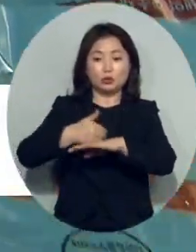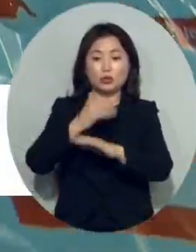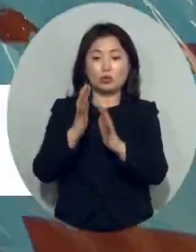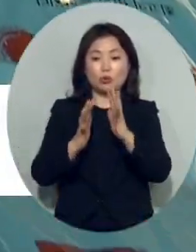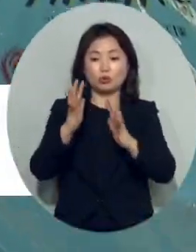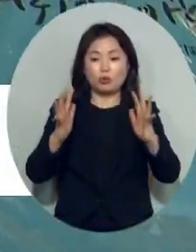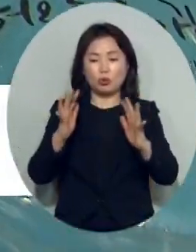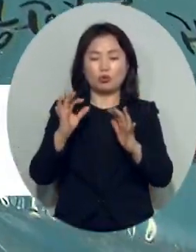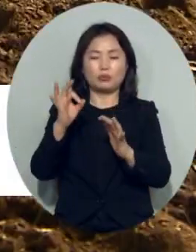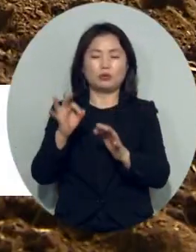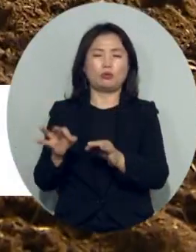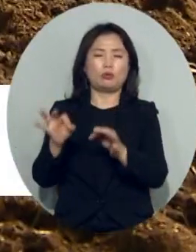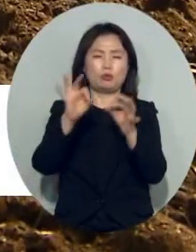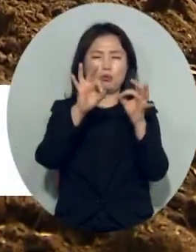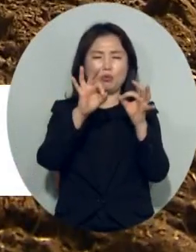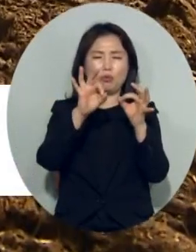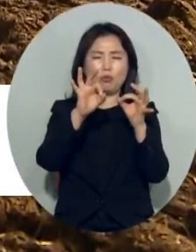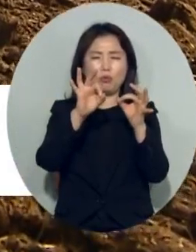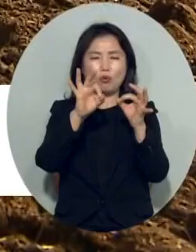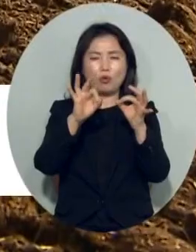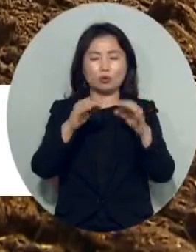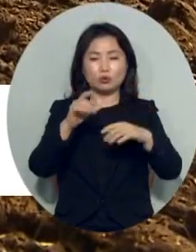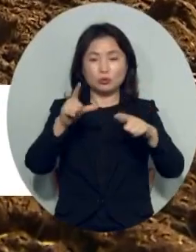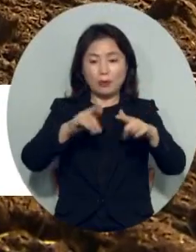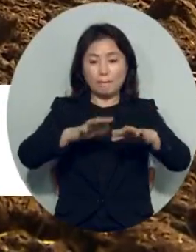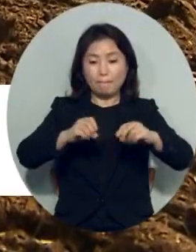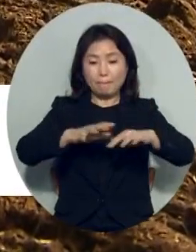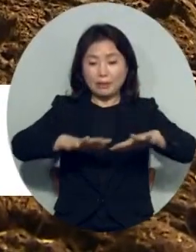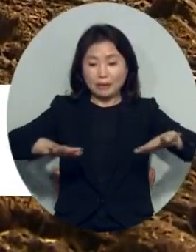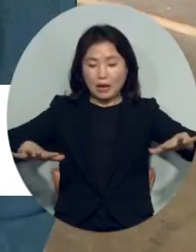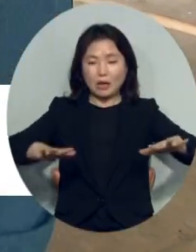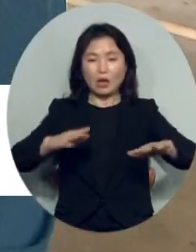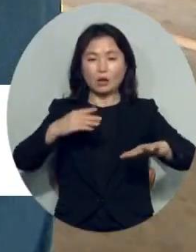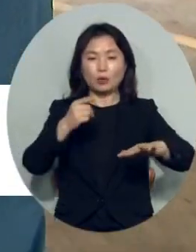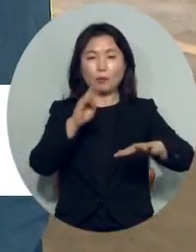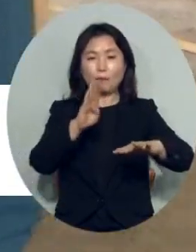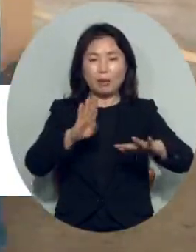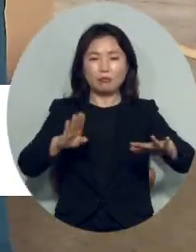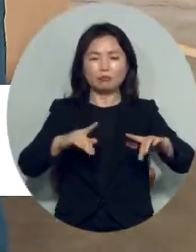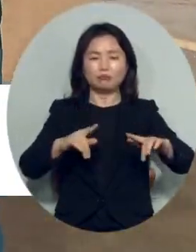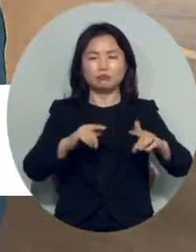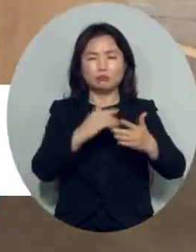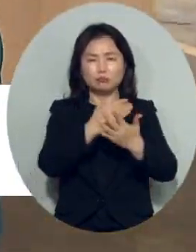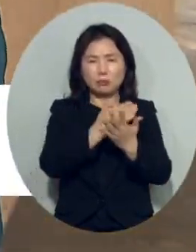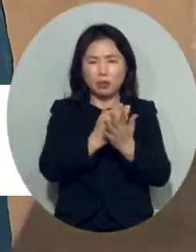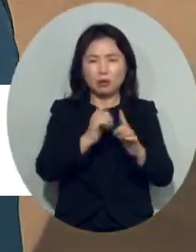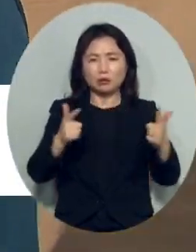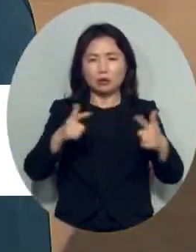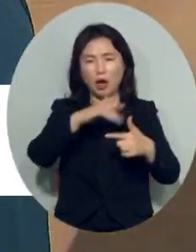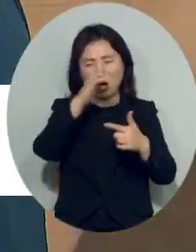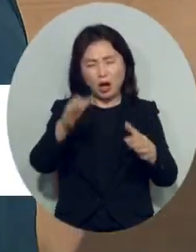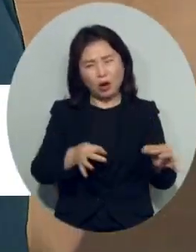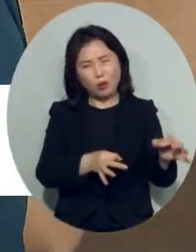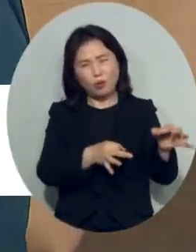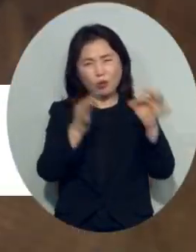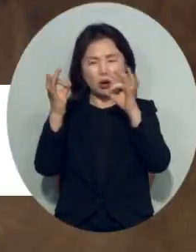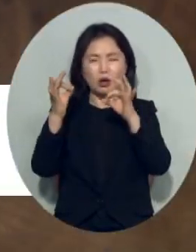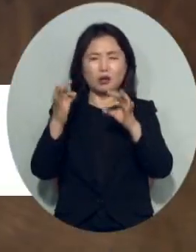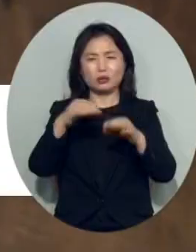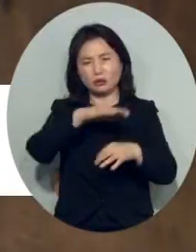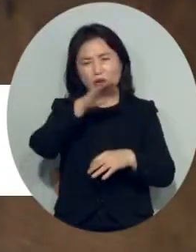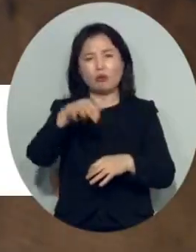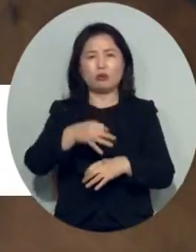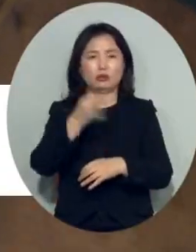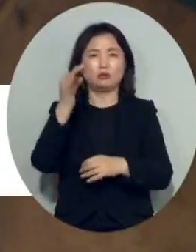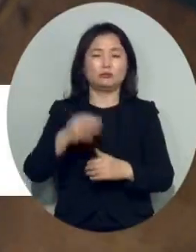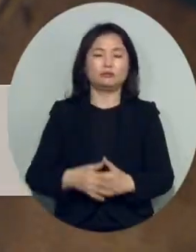더 많이 올랐습니다. 축사 바닥에 깔아주는 톱밥에 이르기까지 어느 것 하나 오르지 않은 게